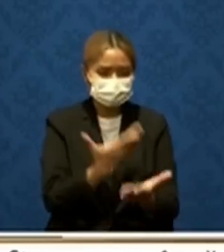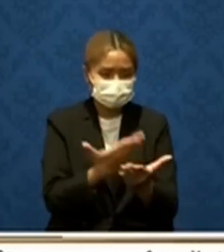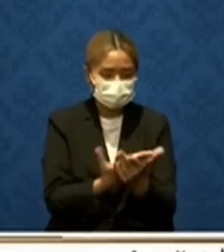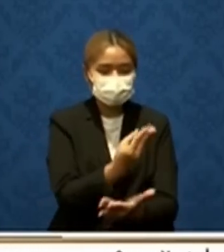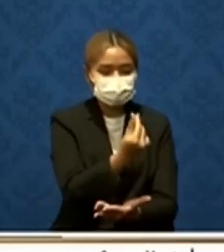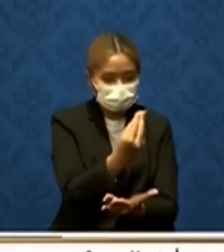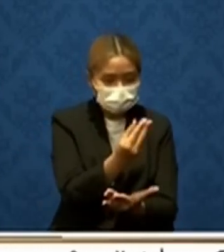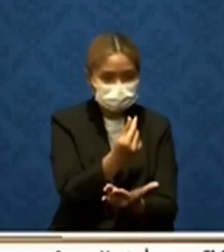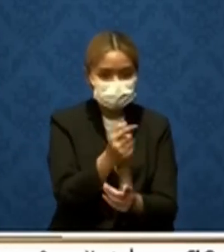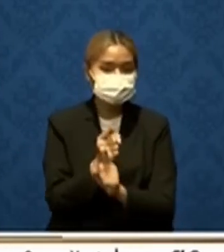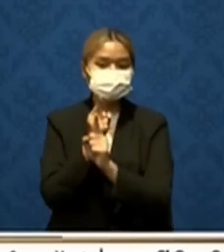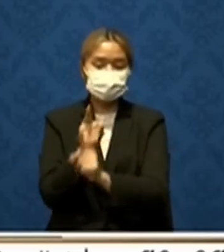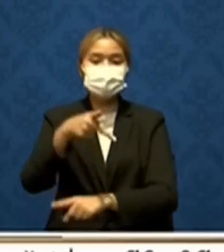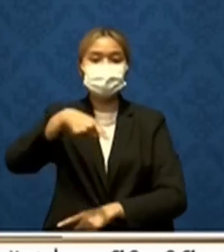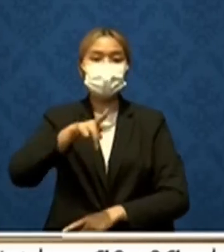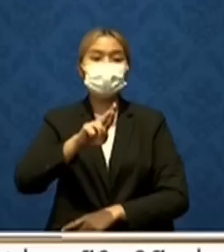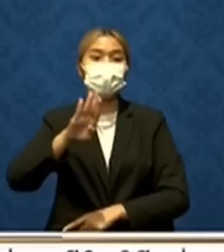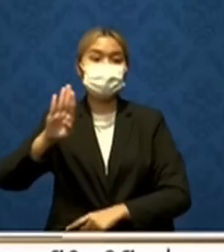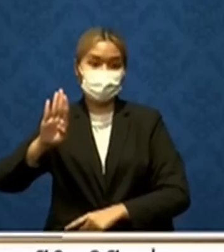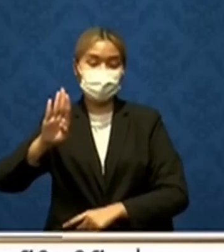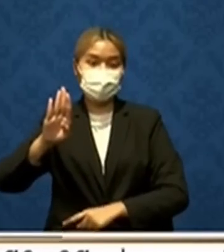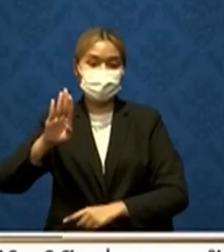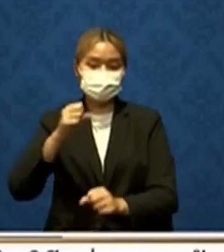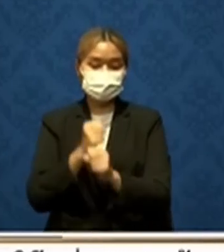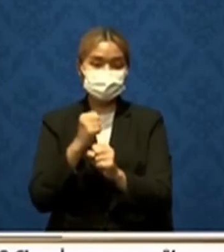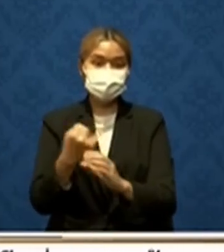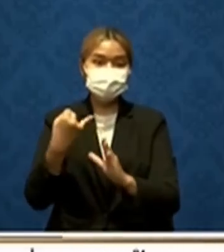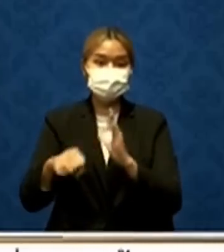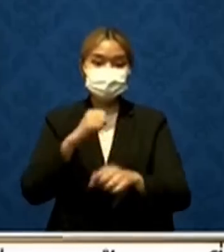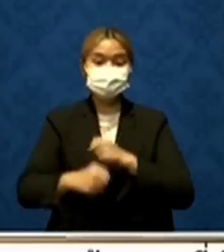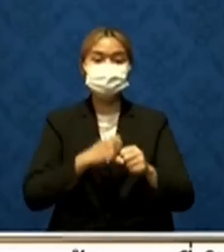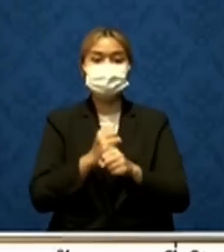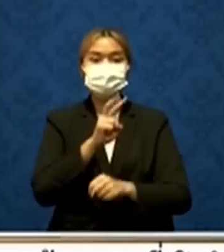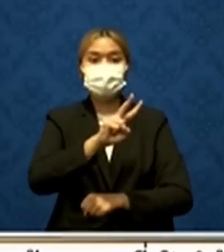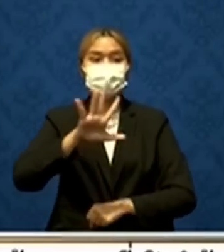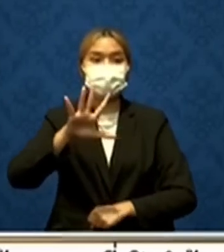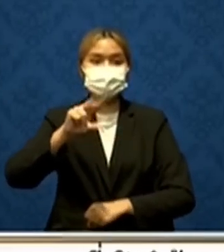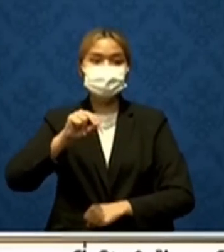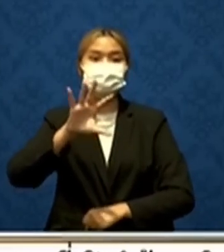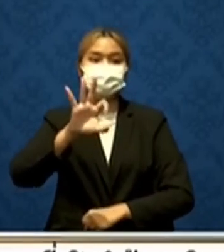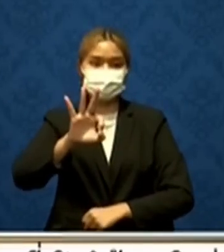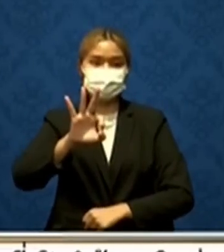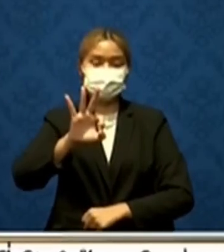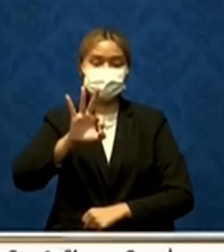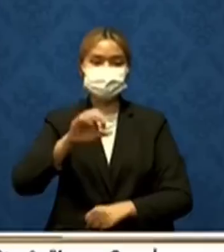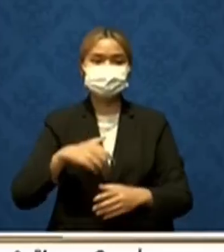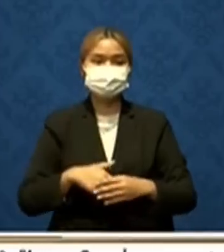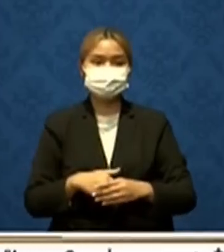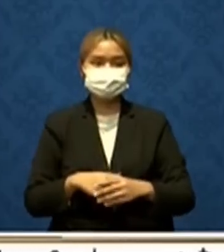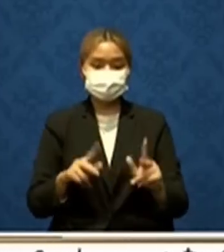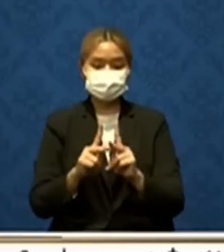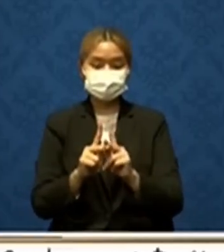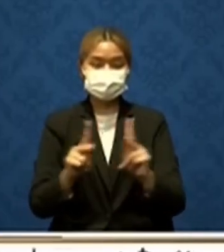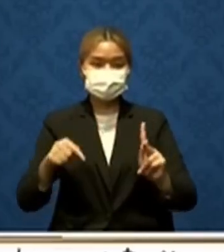พระราชบัญญัติความรับผิดทางละเมิดของเจ้าหน้าที่ปี ๓ ๙และกรรมการตรวจ